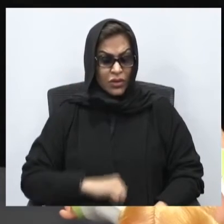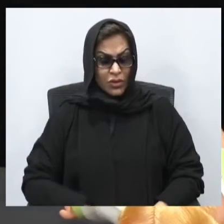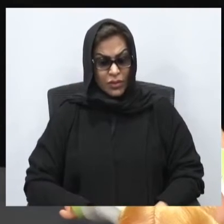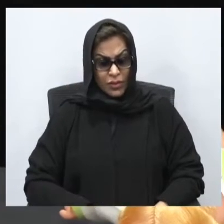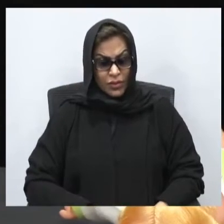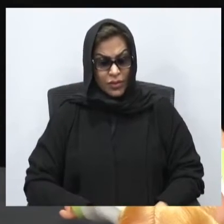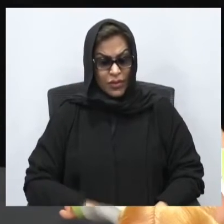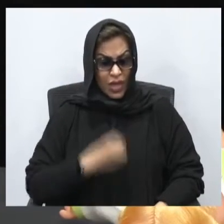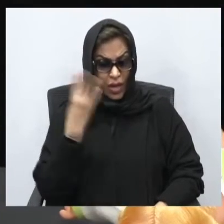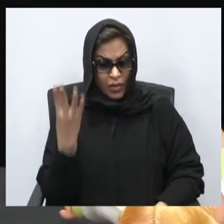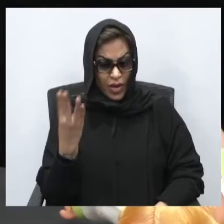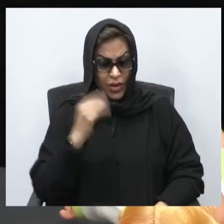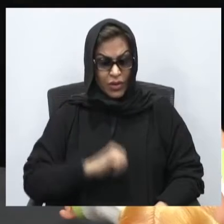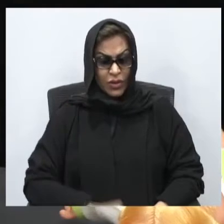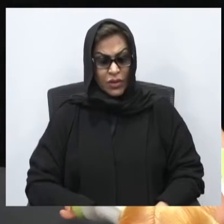لاه